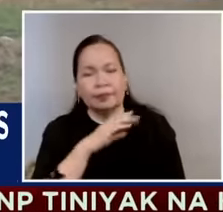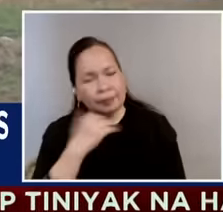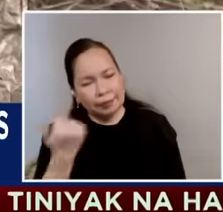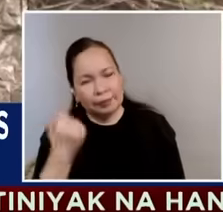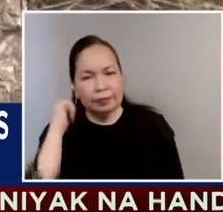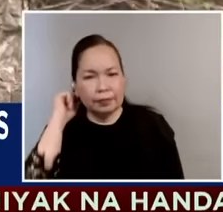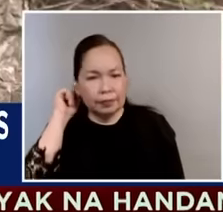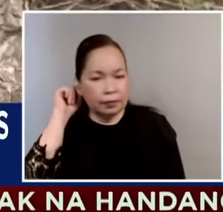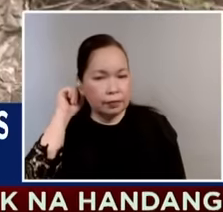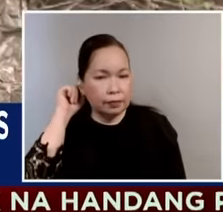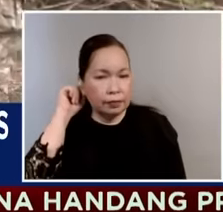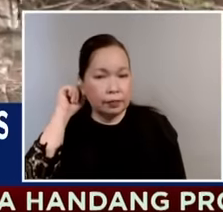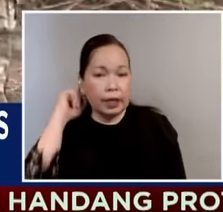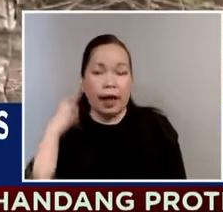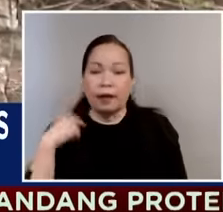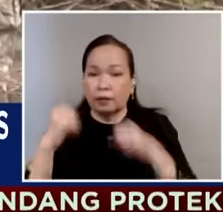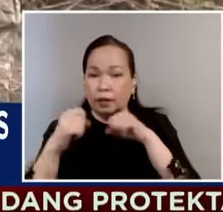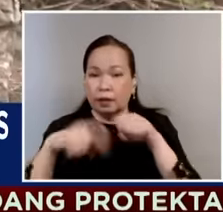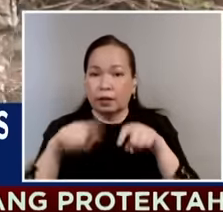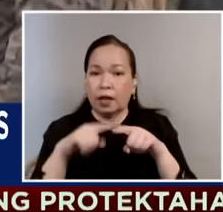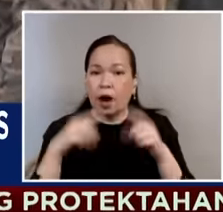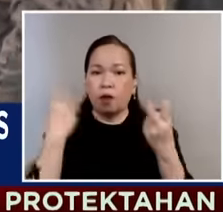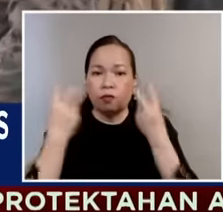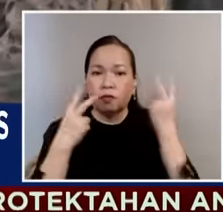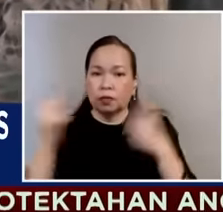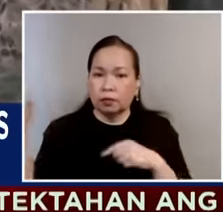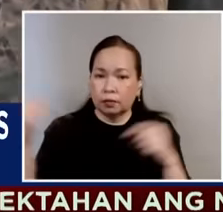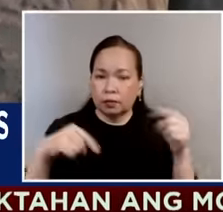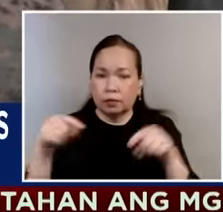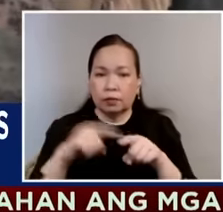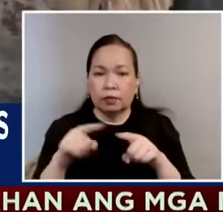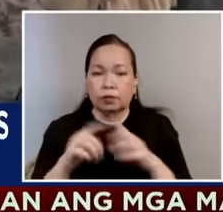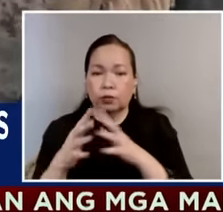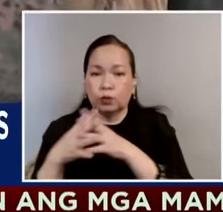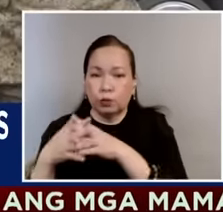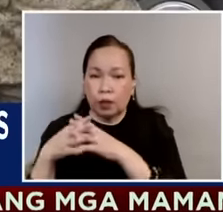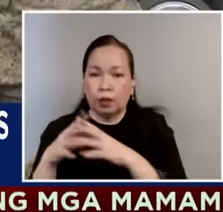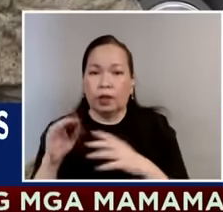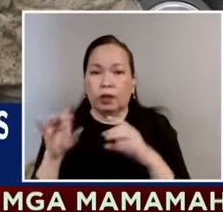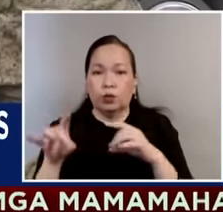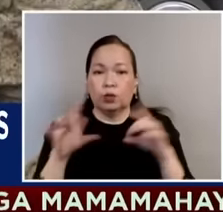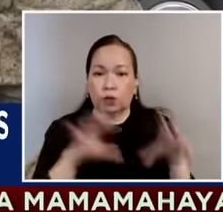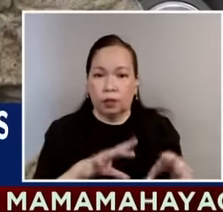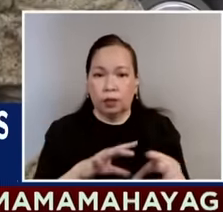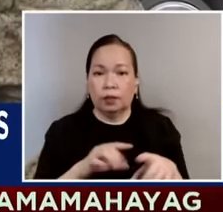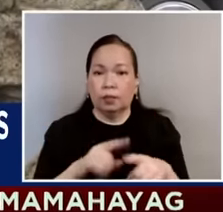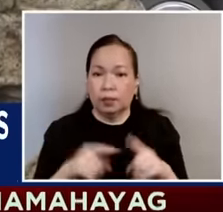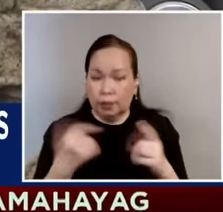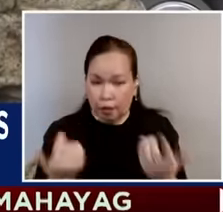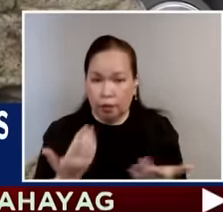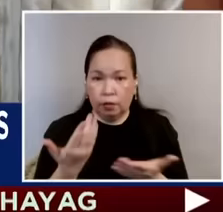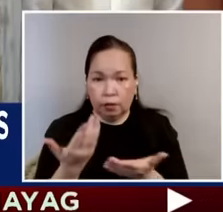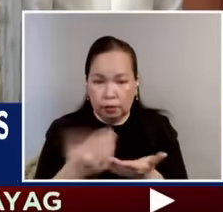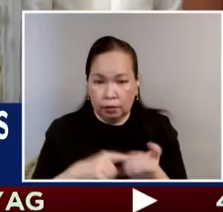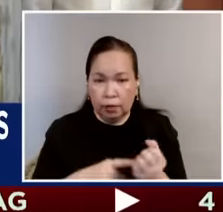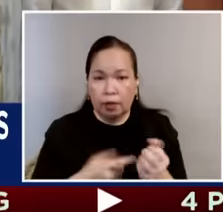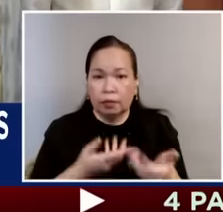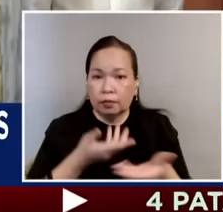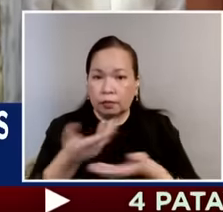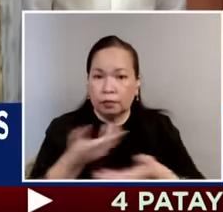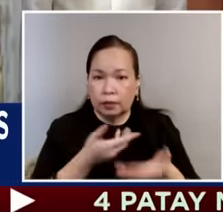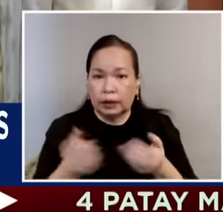ngayong mga kasunduan sa pagbisita ng mga tropa ng US at Australia habang magsisimula na ang negosasyon katuwang naman ang